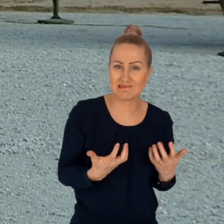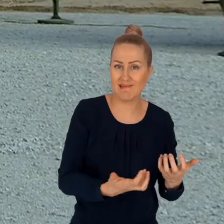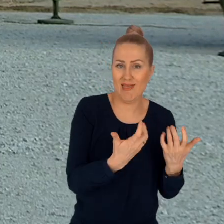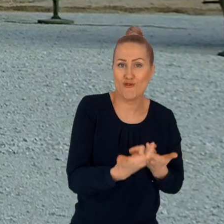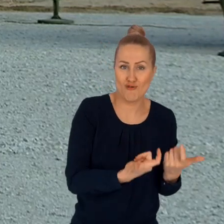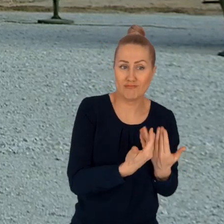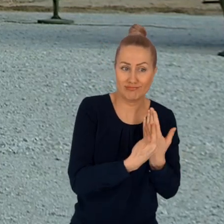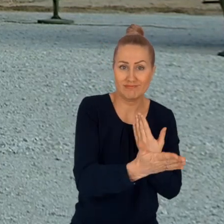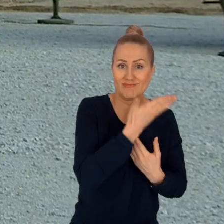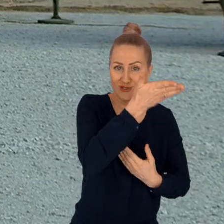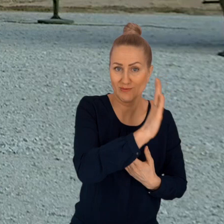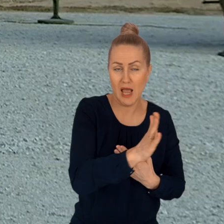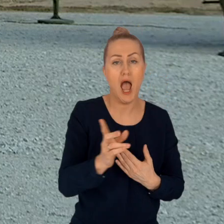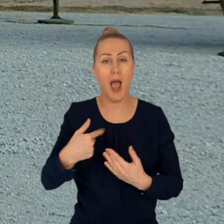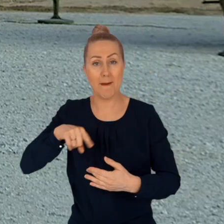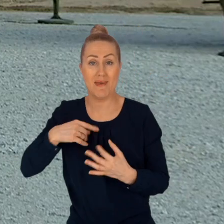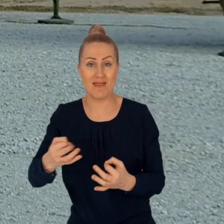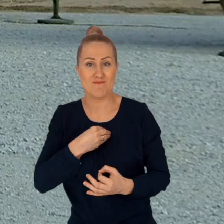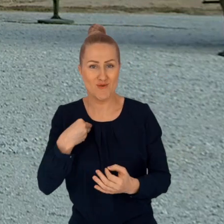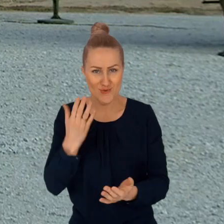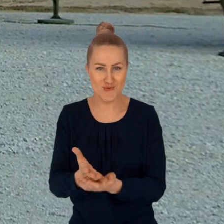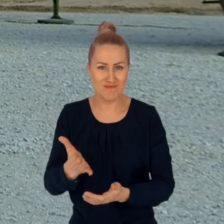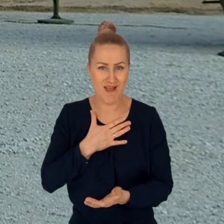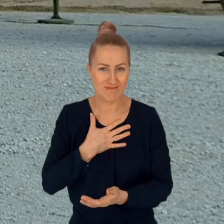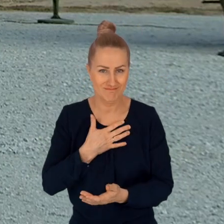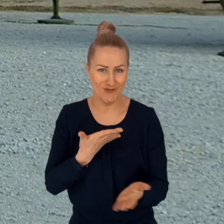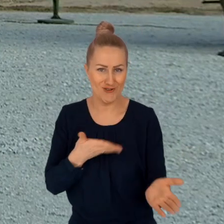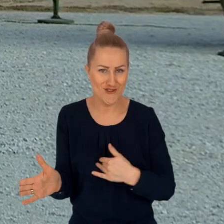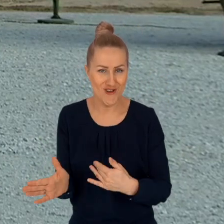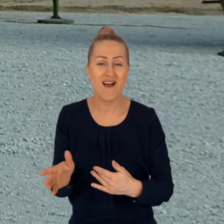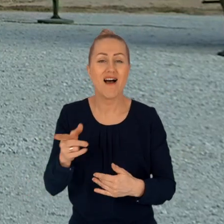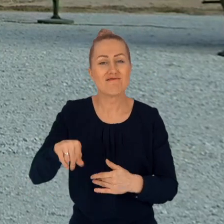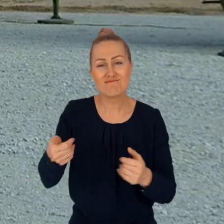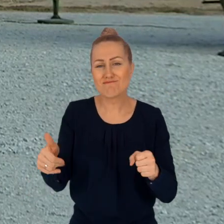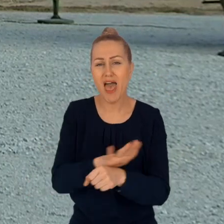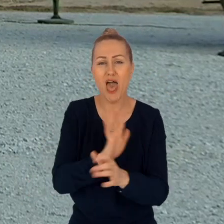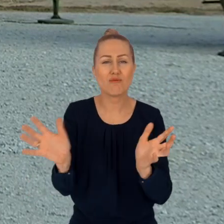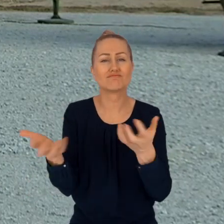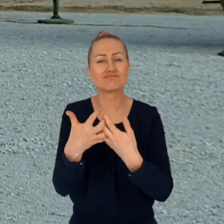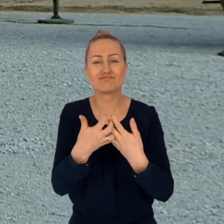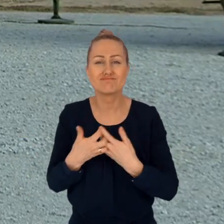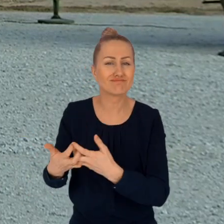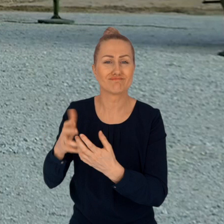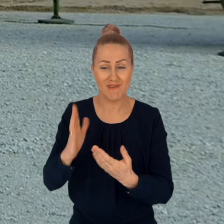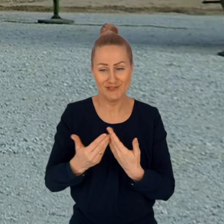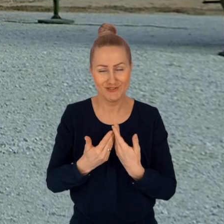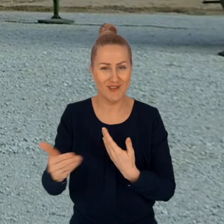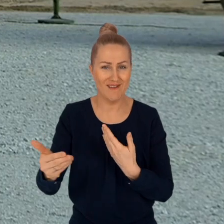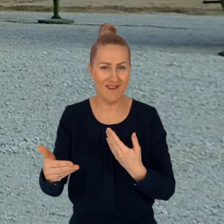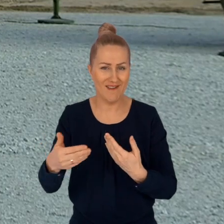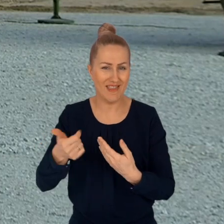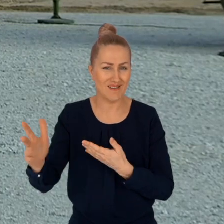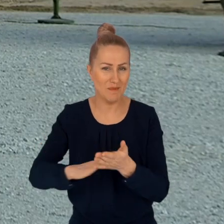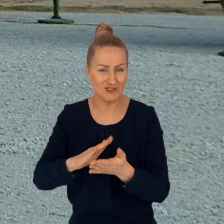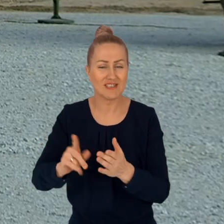polskiej ziemi już mamy ten system. On będzie w pełni operacyjny za kilka miesięcy. Te